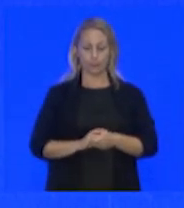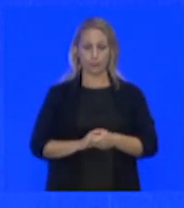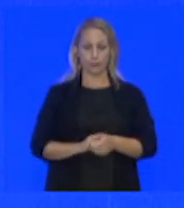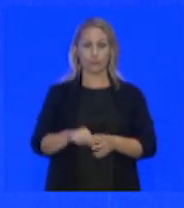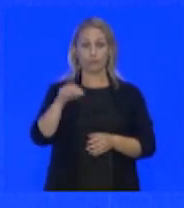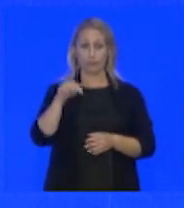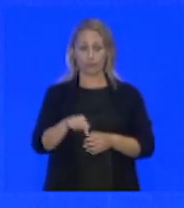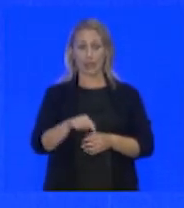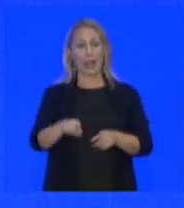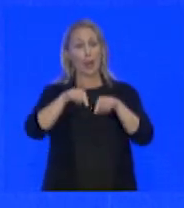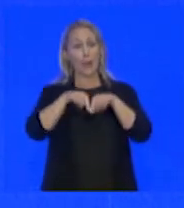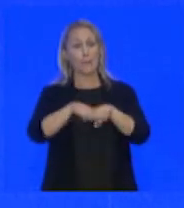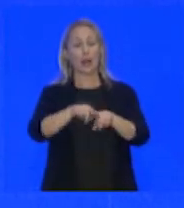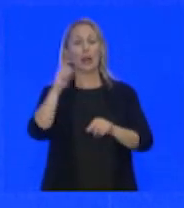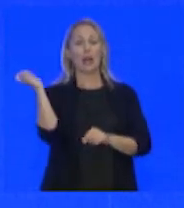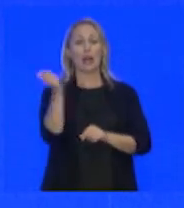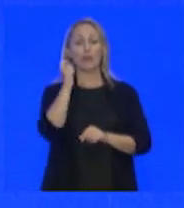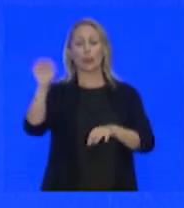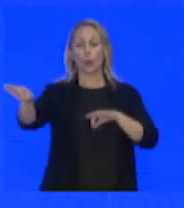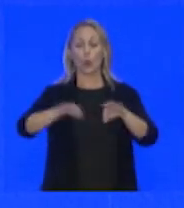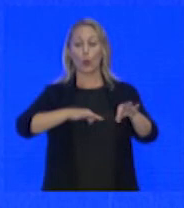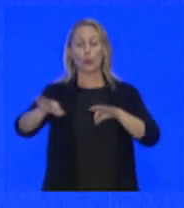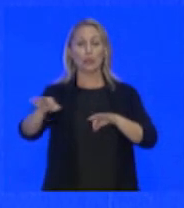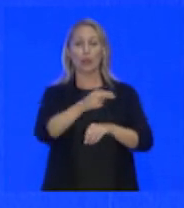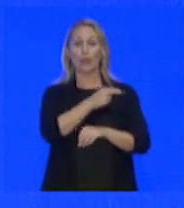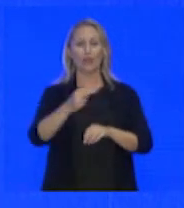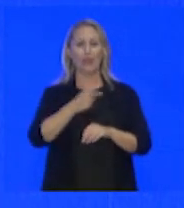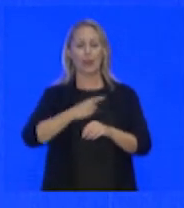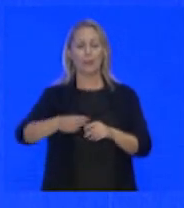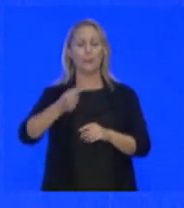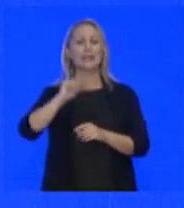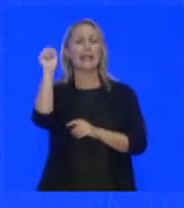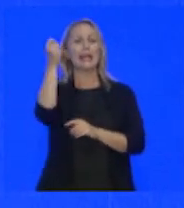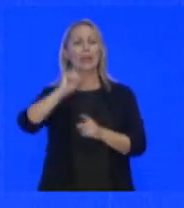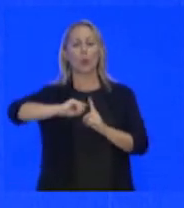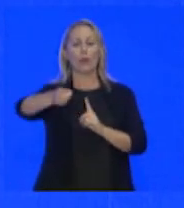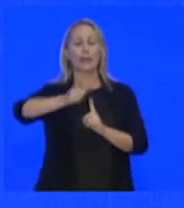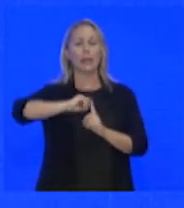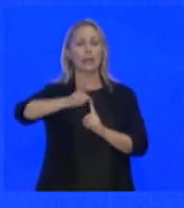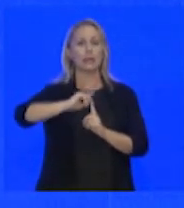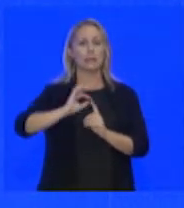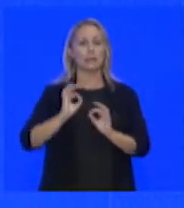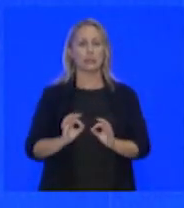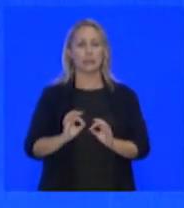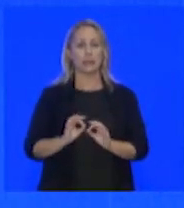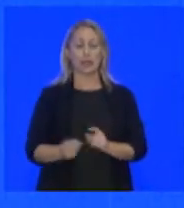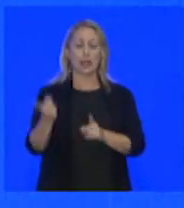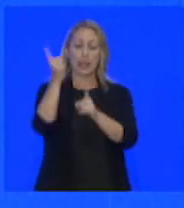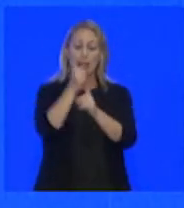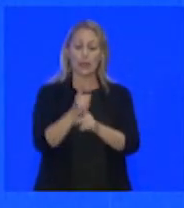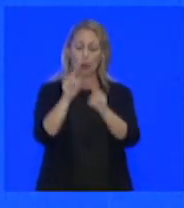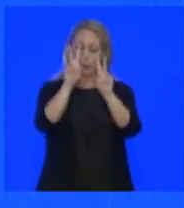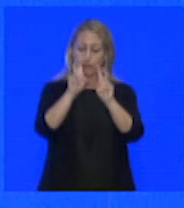εκπονείται και το Εθνικό Σχέδιο για την ηλεκτροκίνηση, με ειδική πρόνοια